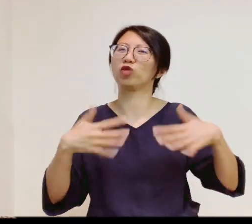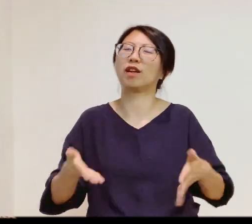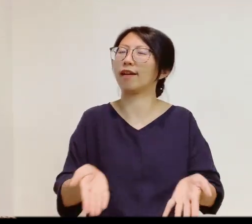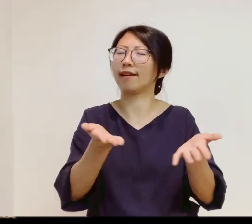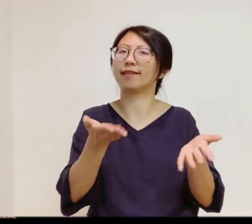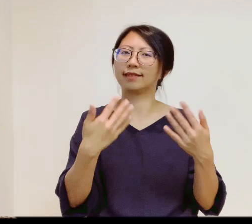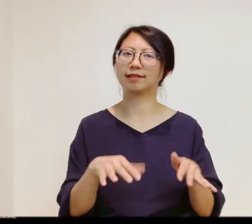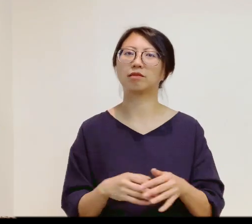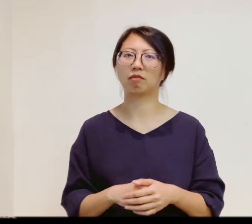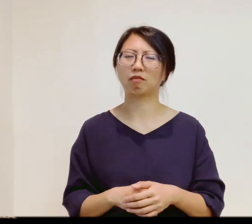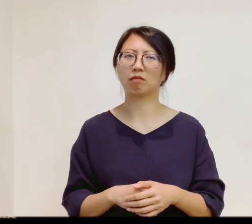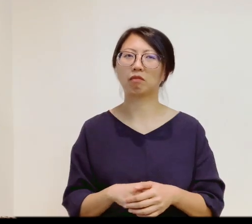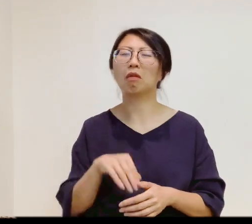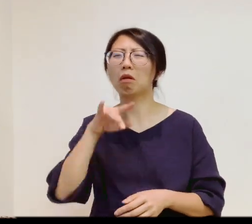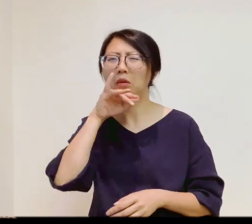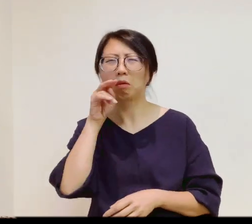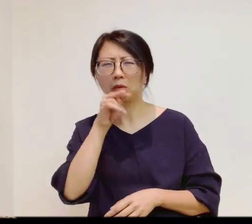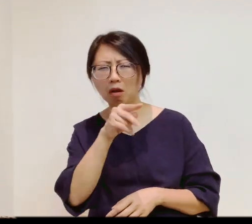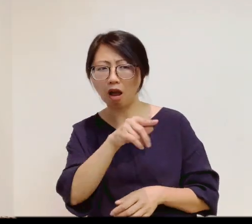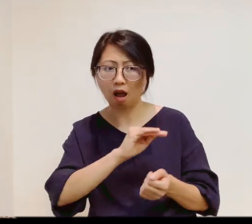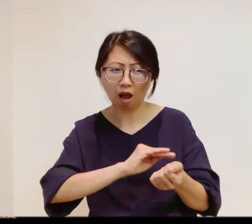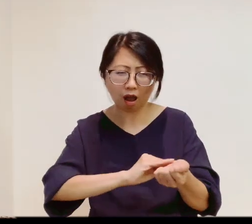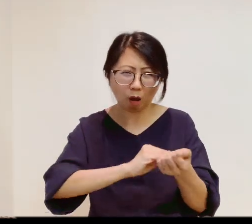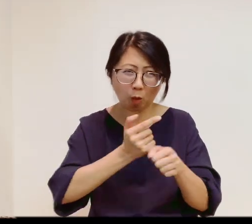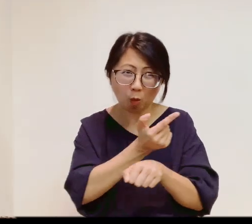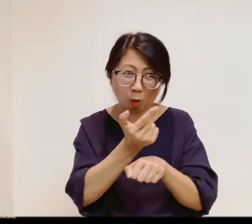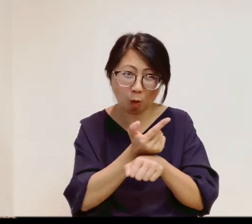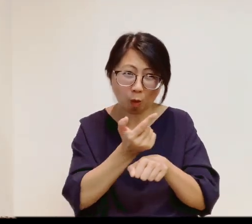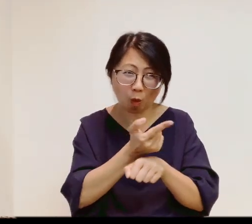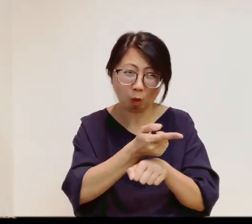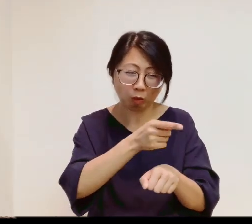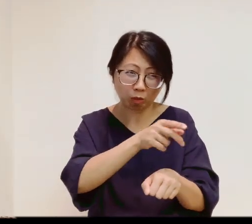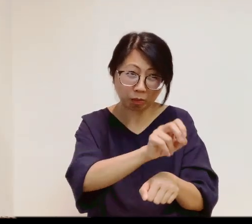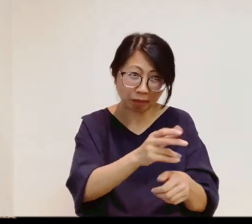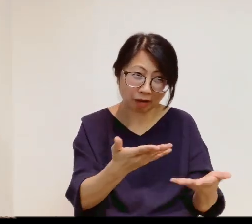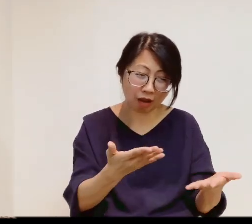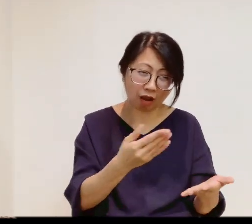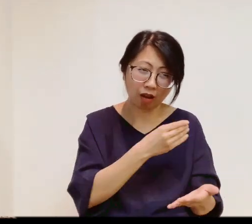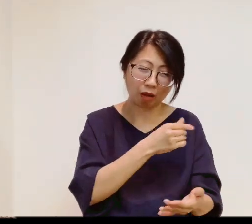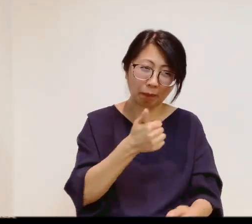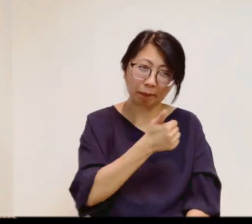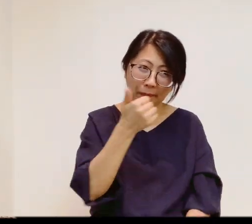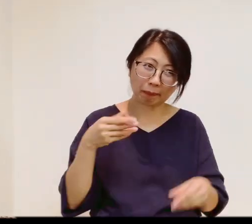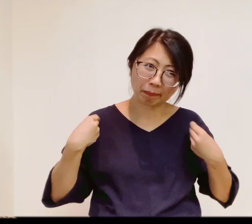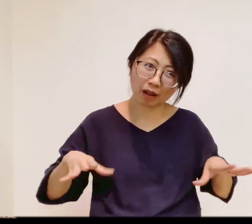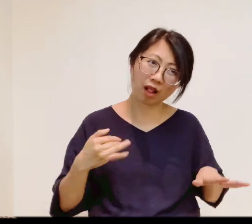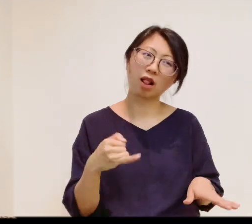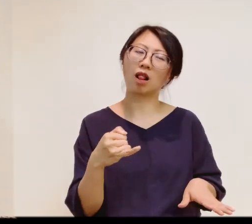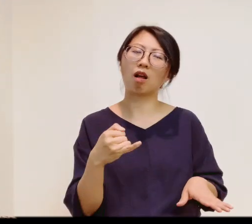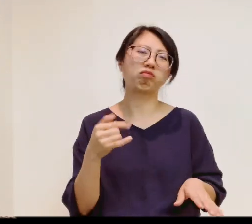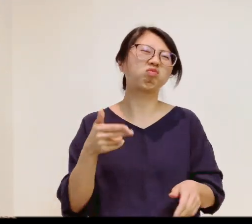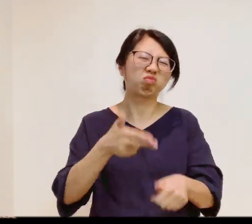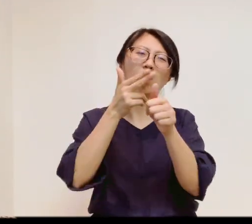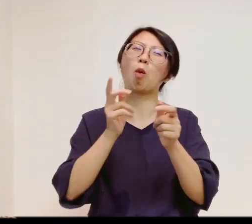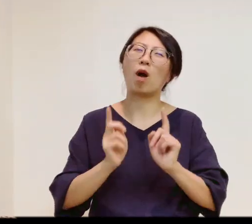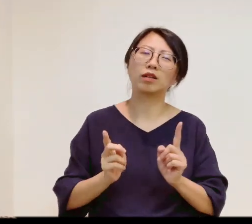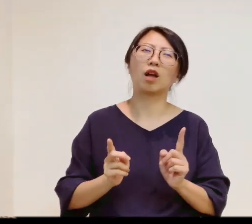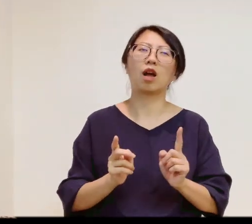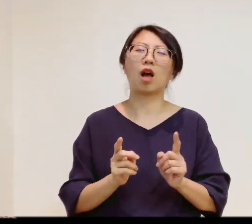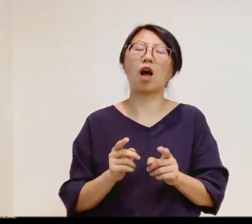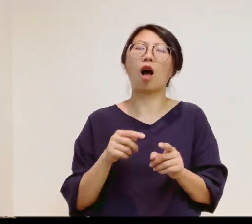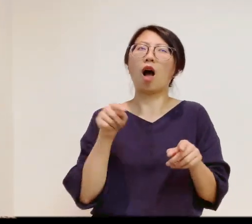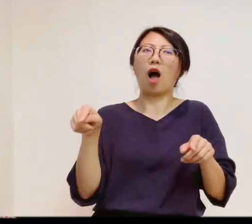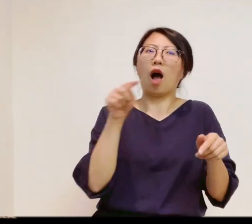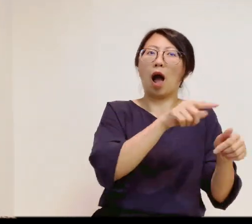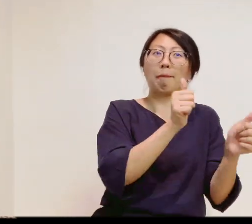病嗰時咧，都冇即刻處決佢。咁但係都係可以隨時死嘅。如果覺得醫多你一陣，你都好唔翻啦，佢就毫無疑問咁就打槍